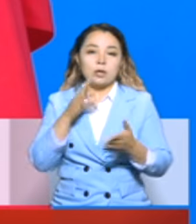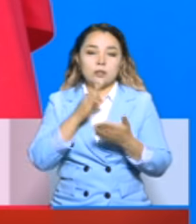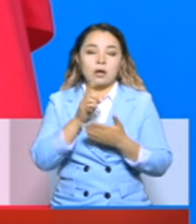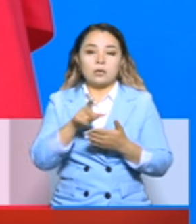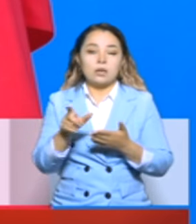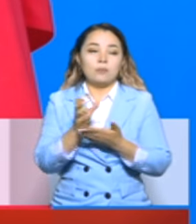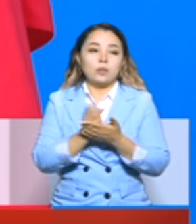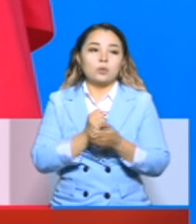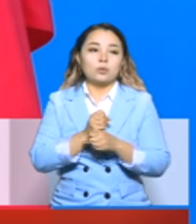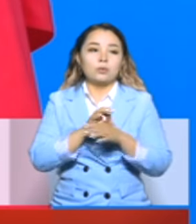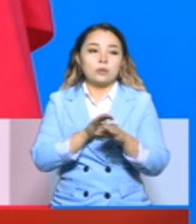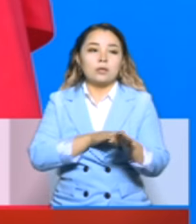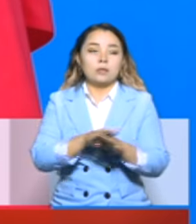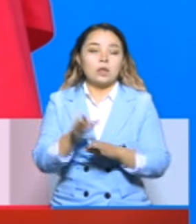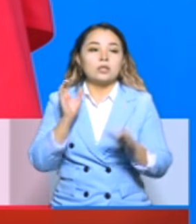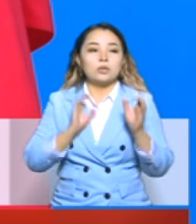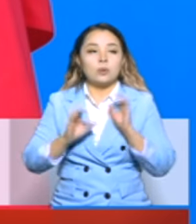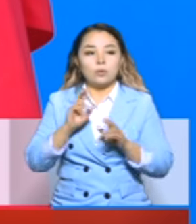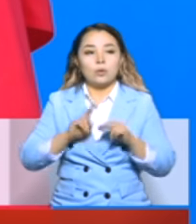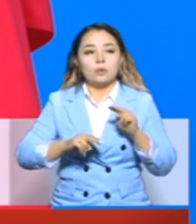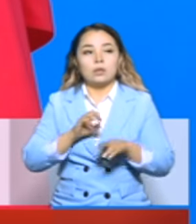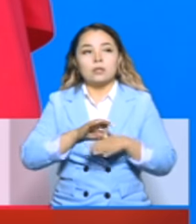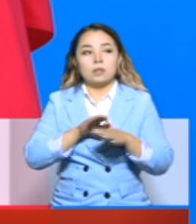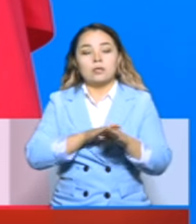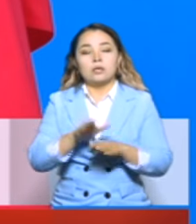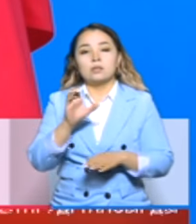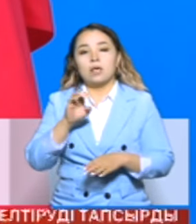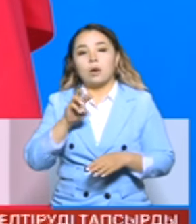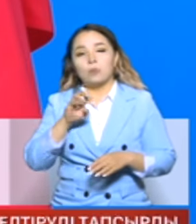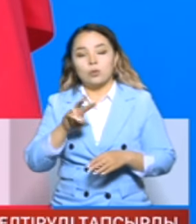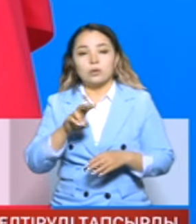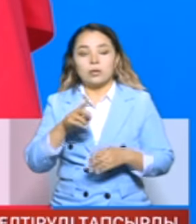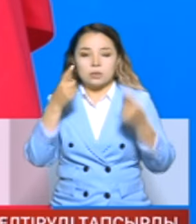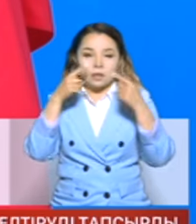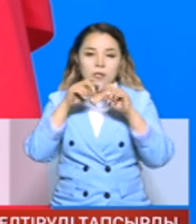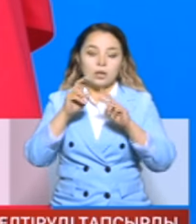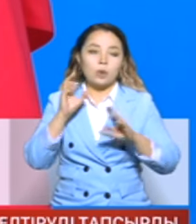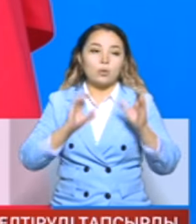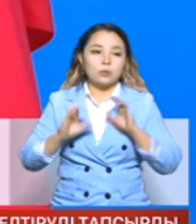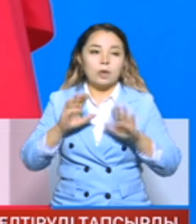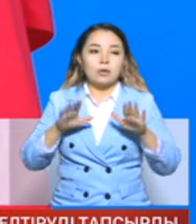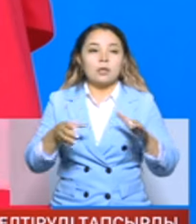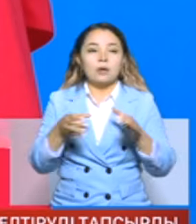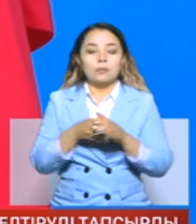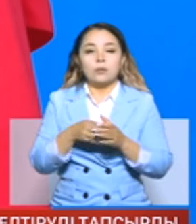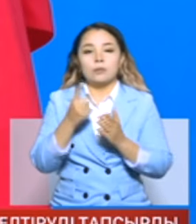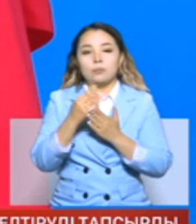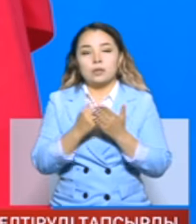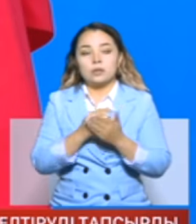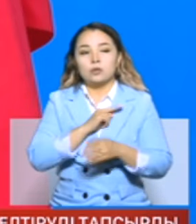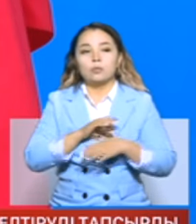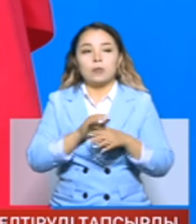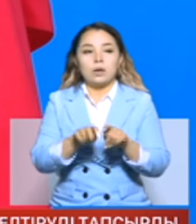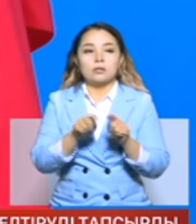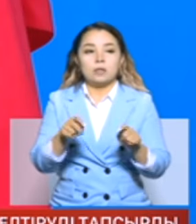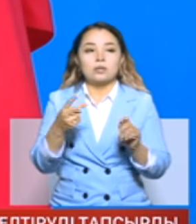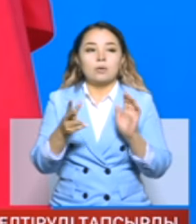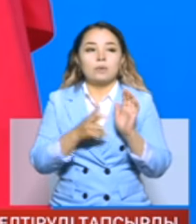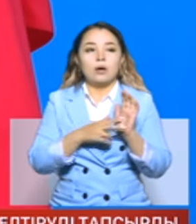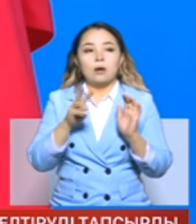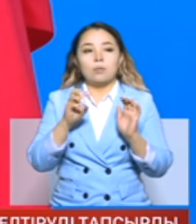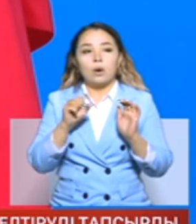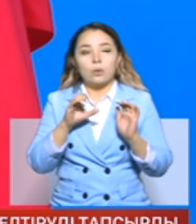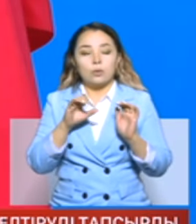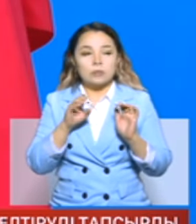адами ресурстарды жетілдіру институты құрылайын деп жатыр. Стамбул техникалық университетінде бір магистратура бағдарламасы ашылды. 28 маусымда